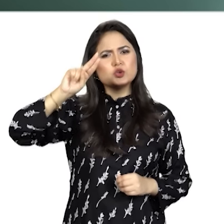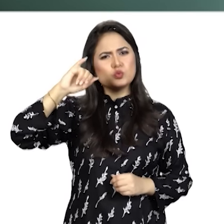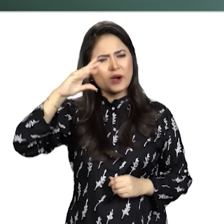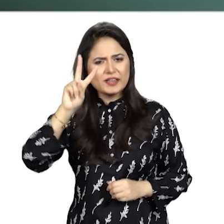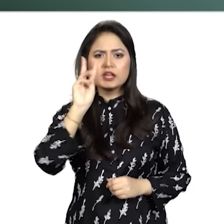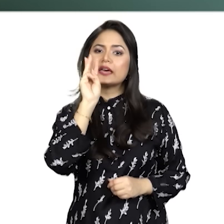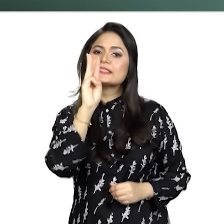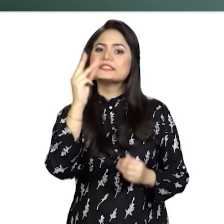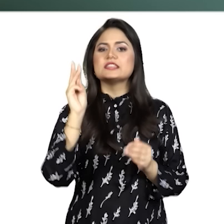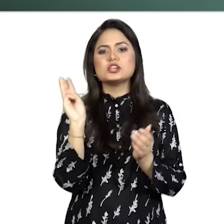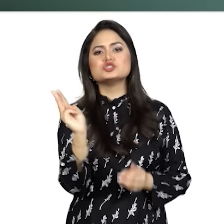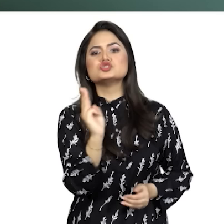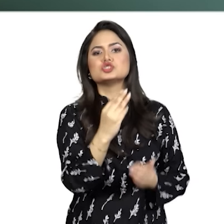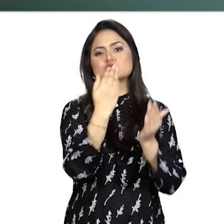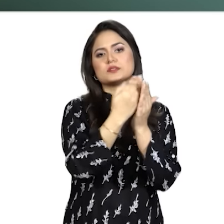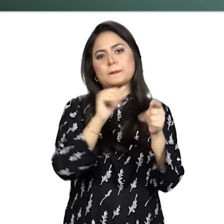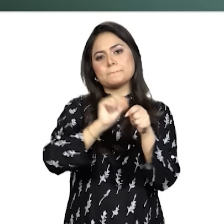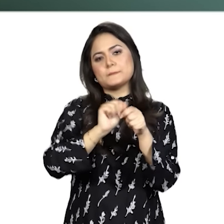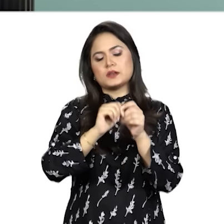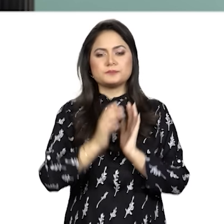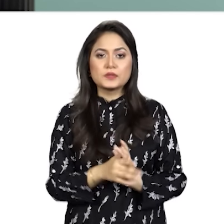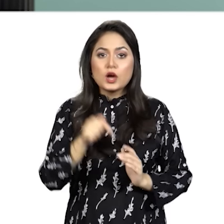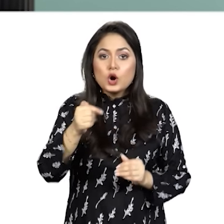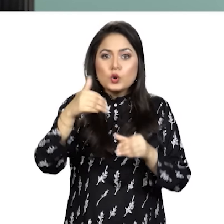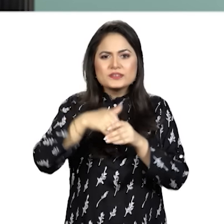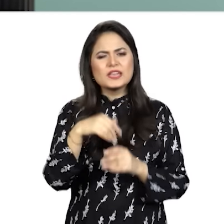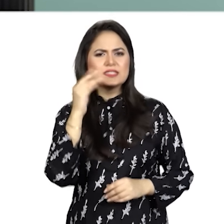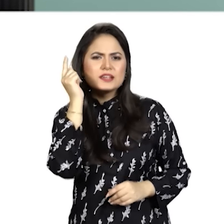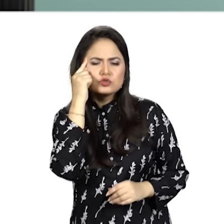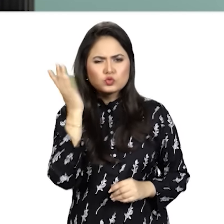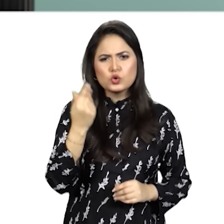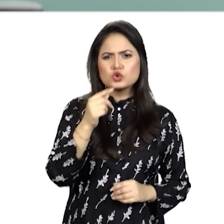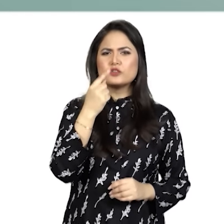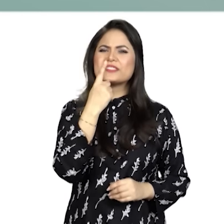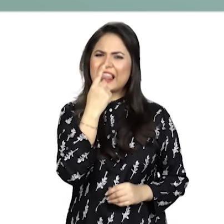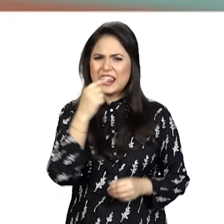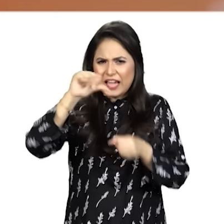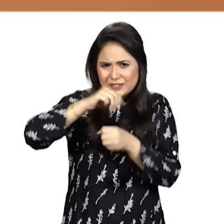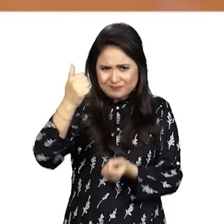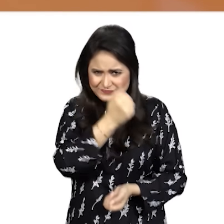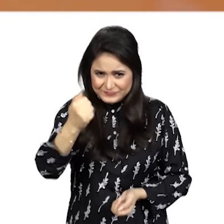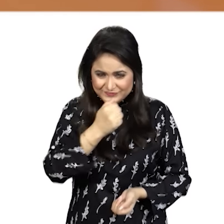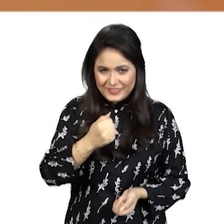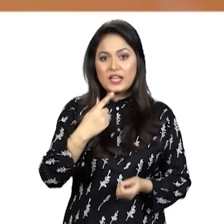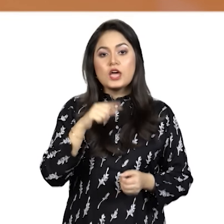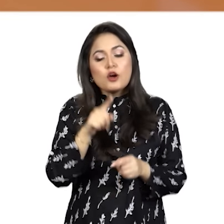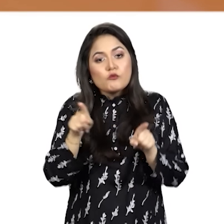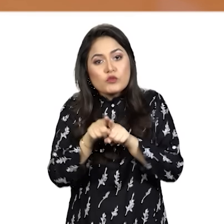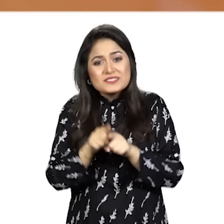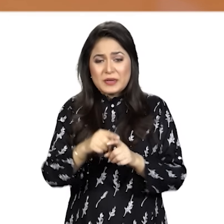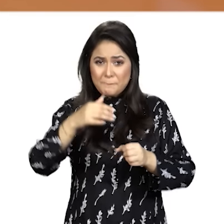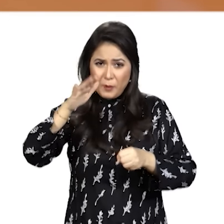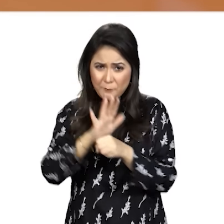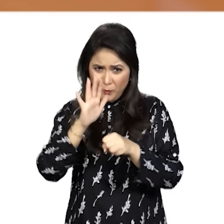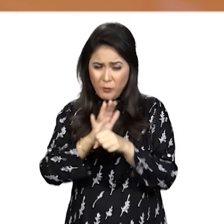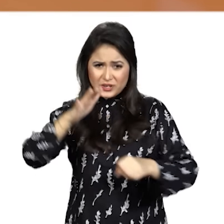जुज़ हाइलोरोनिक एसिड पर मुश्तमिल होता है। यहाँ पर केचप को जहन में लाएं। जिस तरह केचप को बोतल से बाहर निकालने के लिए जोर